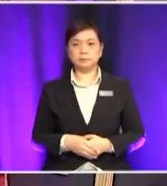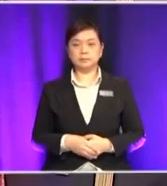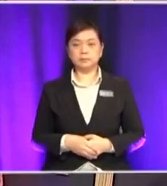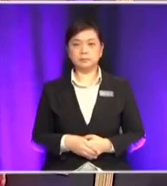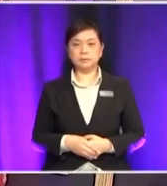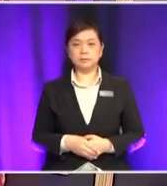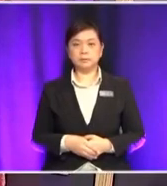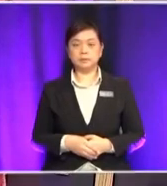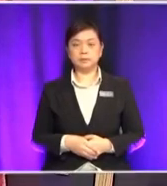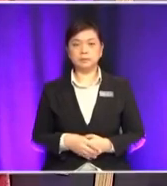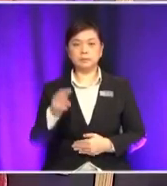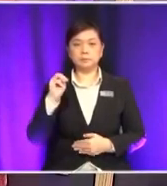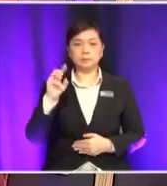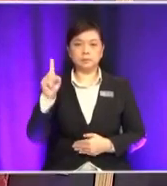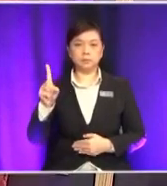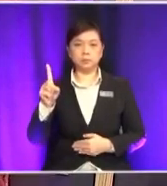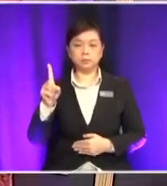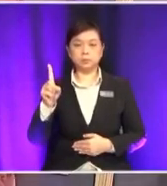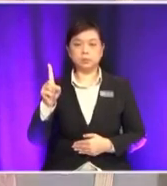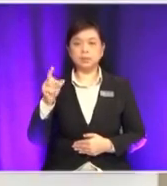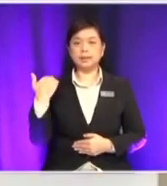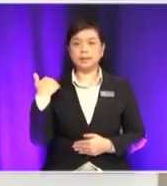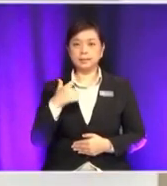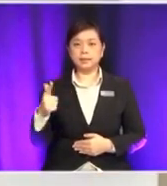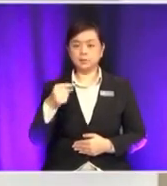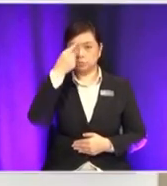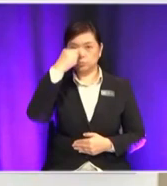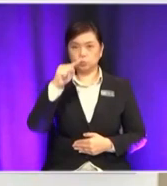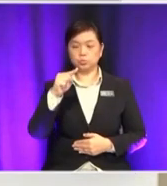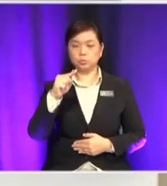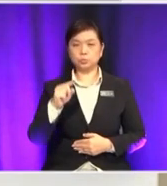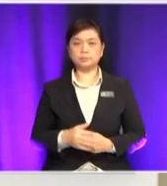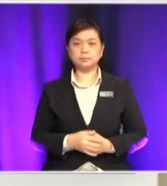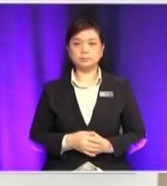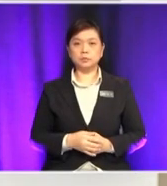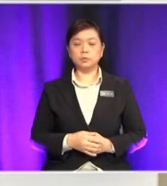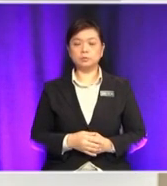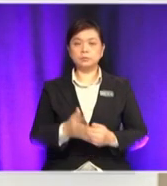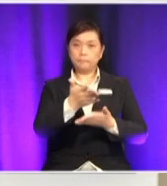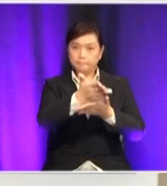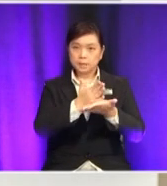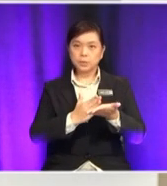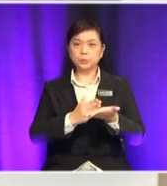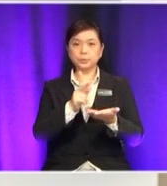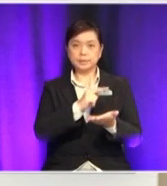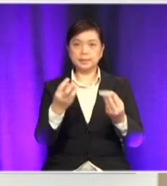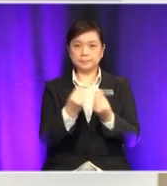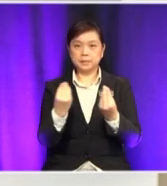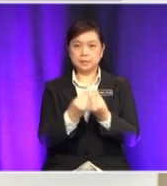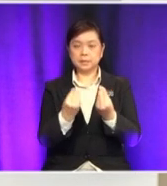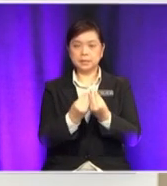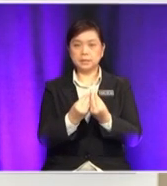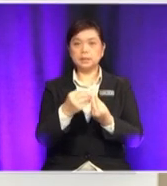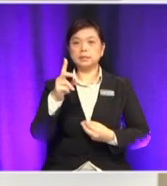oke meiosis 1 fungsi meiosis 1 adalah untuk men separuhkan bilangan diploid